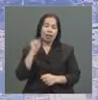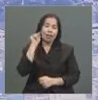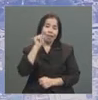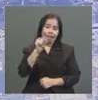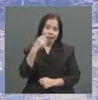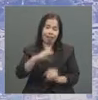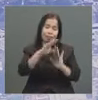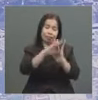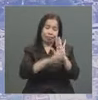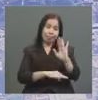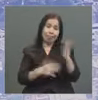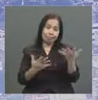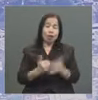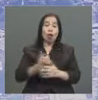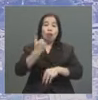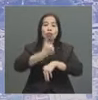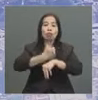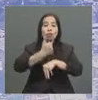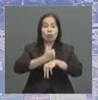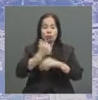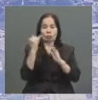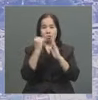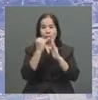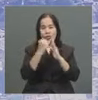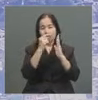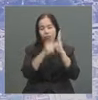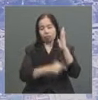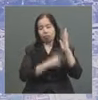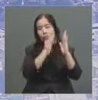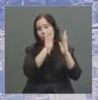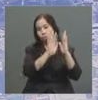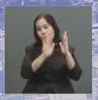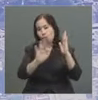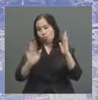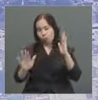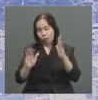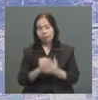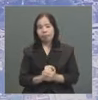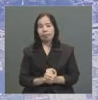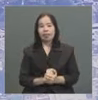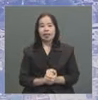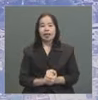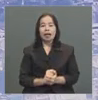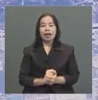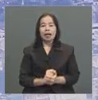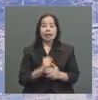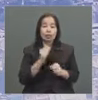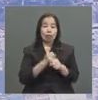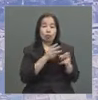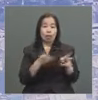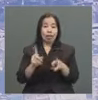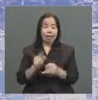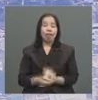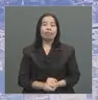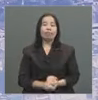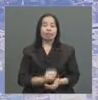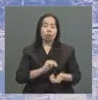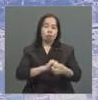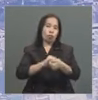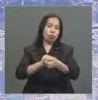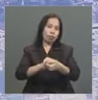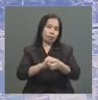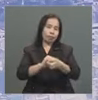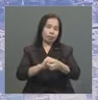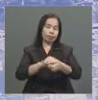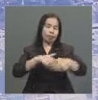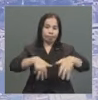ยผู้ว่าราชการจังหวัดต่างๆนำไปสู่การปฏิบัติแล้วถ้าจะได้ต้องบรรลุผลต้องได้รับความร่วมมือของพี่น้องประช